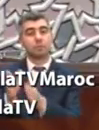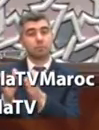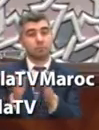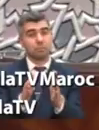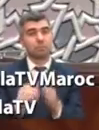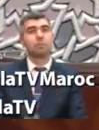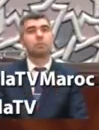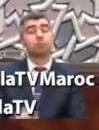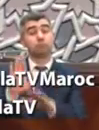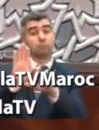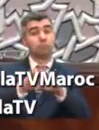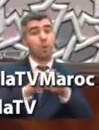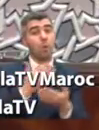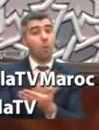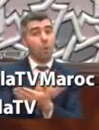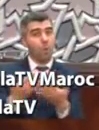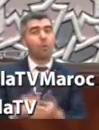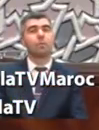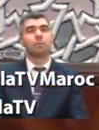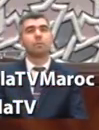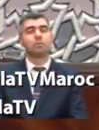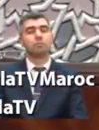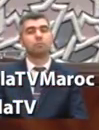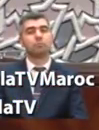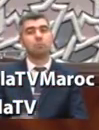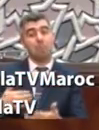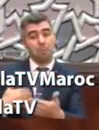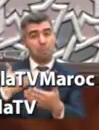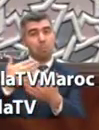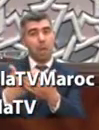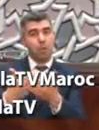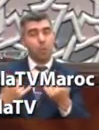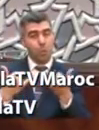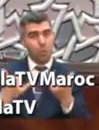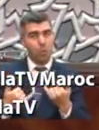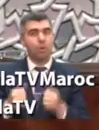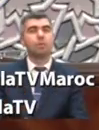أخبر السيدات والسادة النواب على أنه ستخصص جلسة عمومية